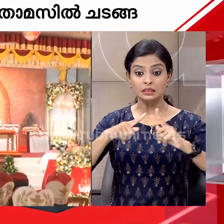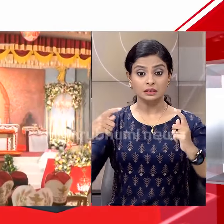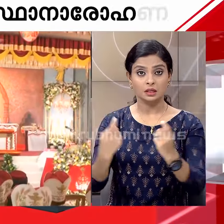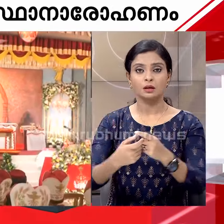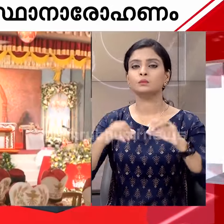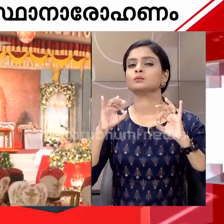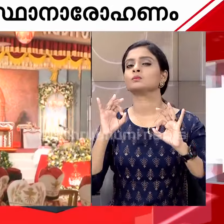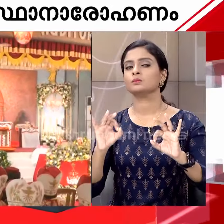സന്യാസ ജീവിതത്തിൻ്റെയും പാരമ്പര്യവും പ്രബുദ്ധമായൊരു അൽമായ നേതൃത്വവും ഈ സഭയ്ക്കുണ്ട്. ആ നേതൃത്വത്തിൻ്റെ അൽമായരുടെയും